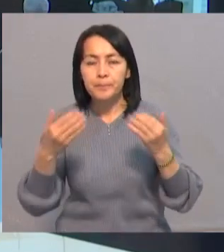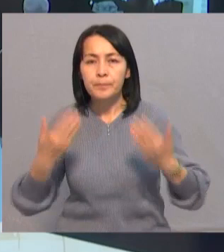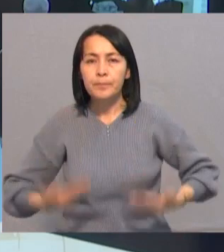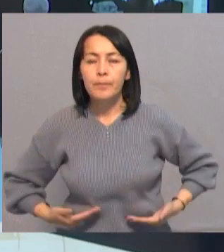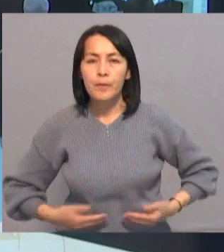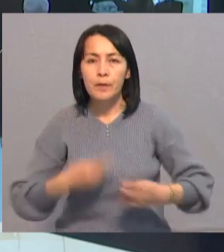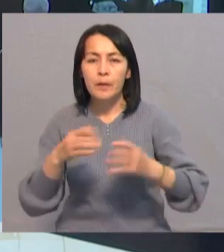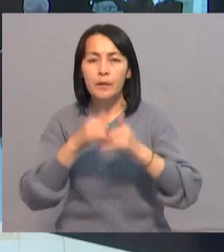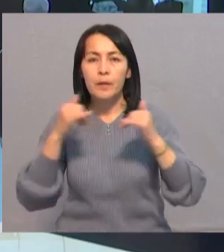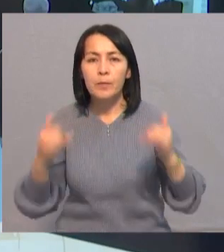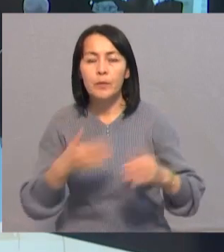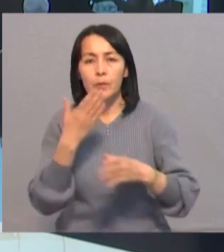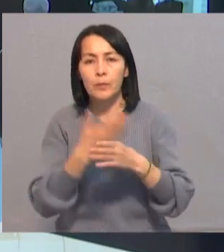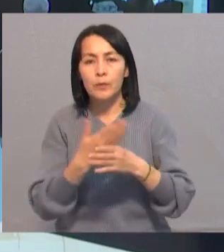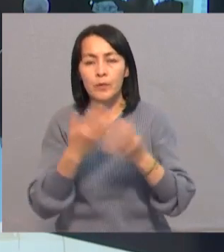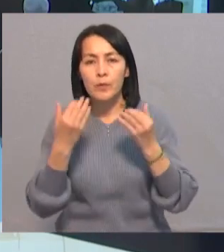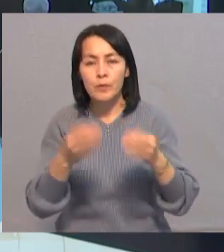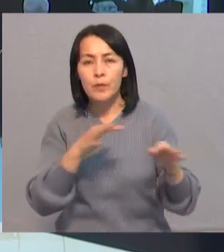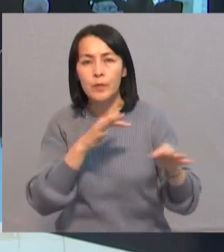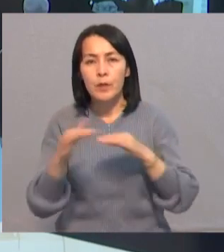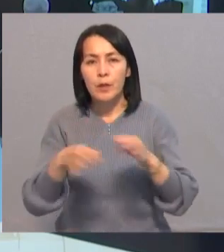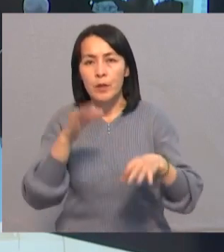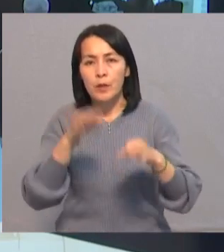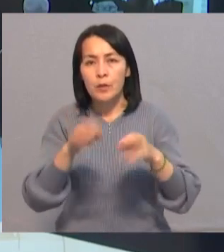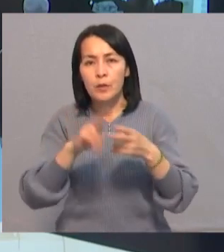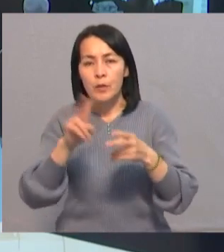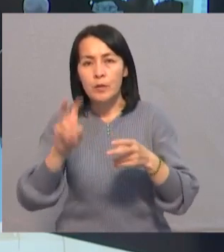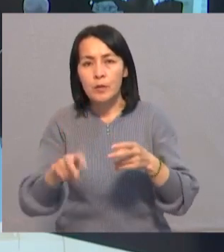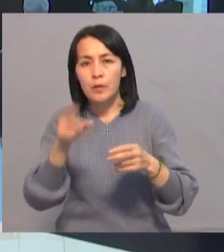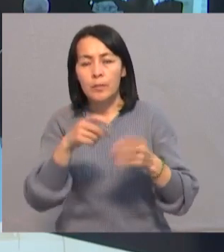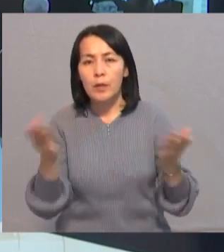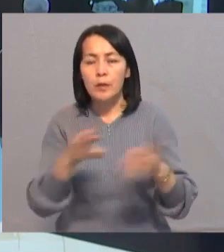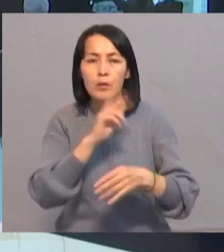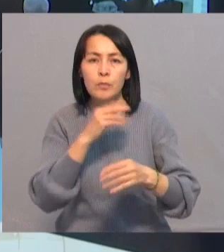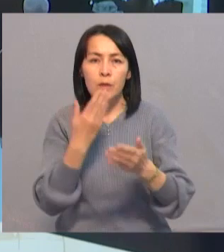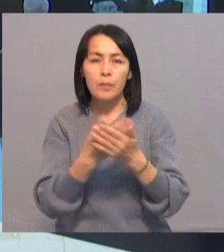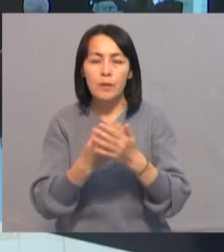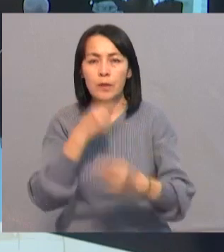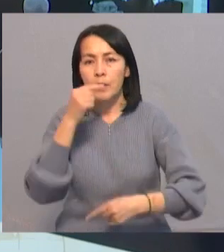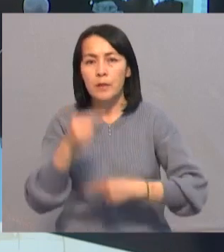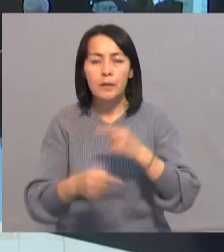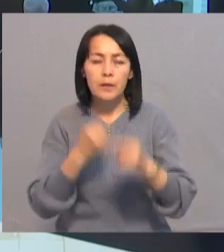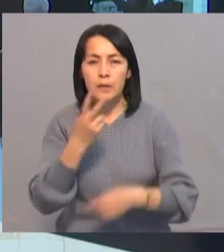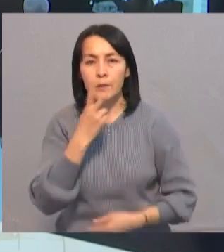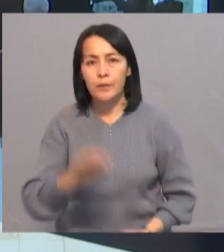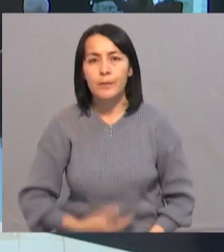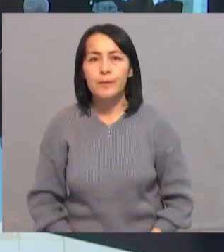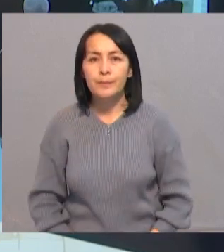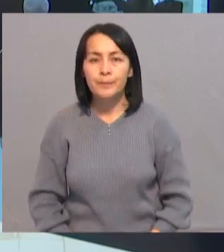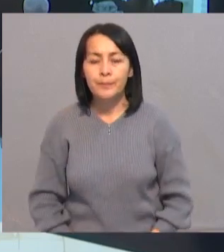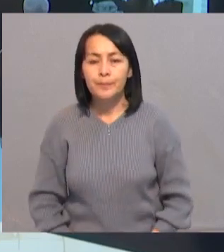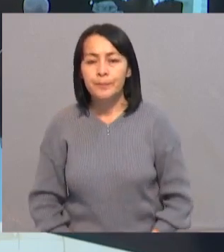әлеуметтік жағдайының жақсаруына күш салу. Жәрмеңкеде сотты болғандарға қандай жұмыстар ұсынылды? Перизат Биназарқызының сюжетінен